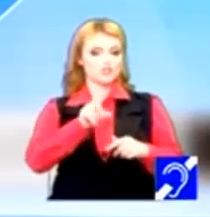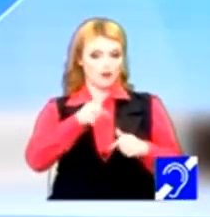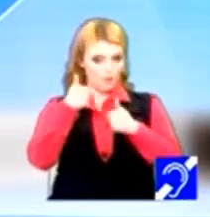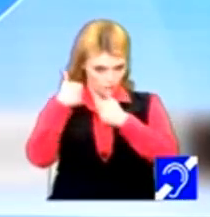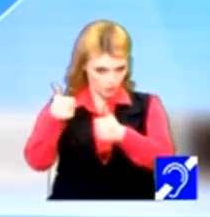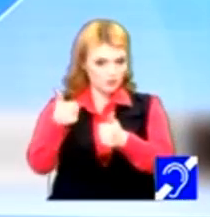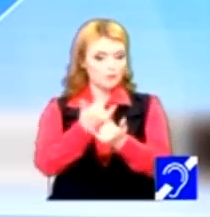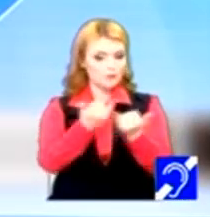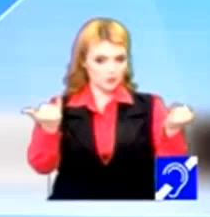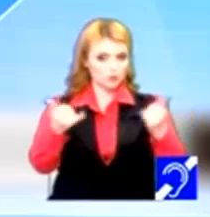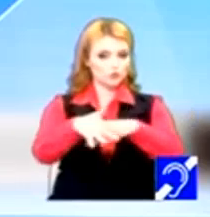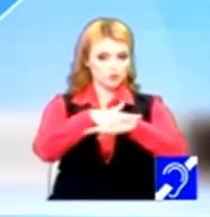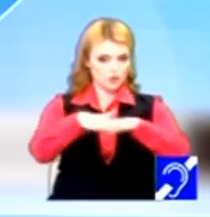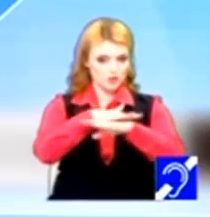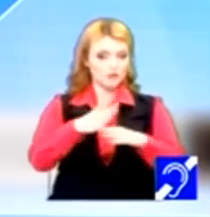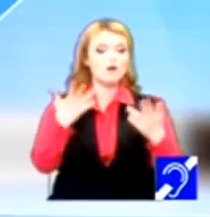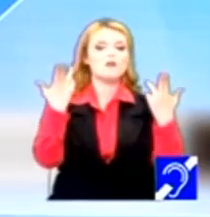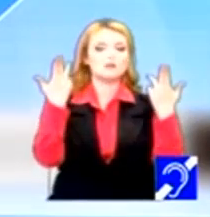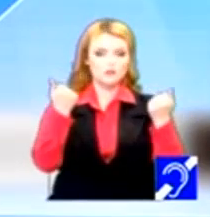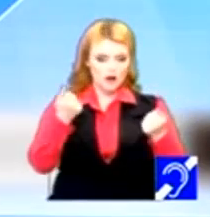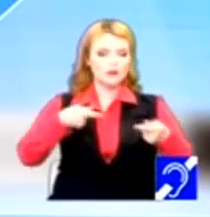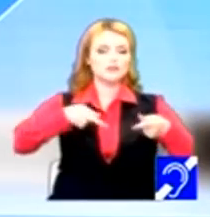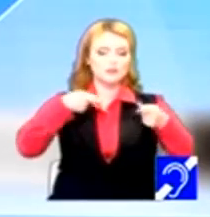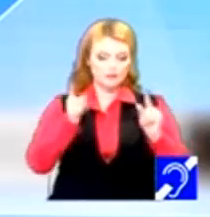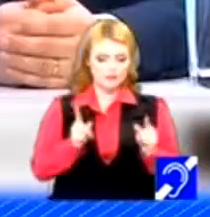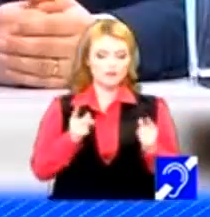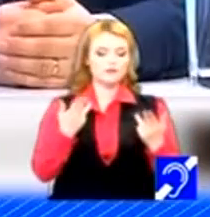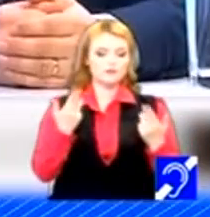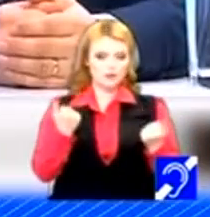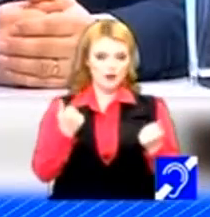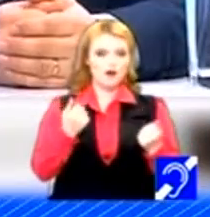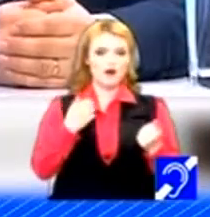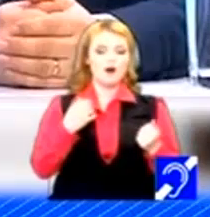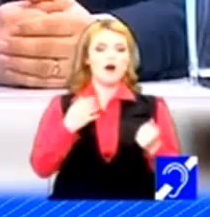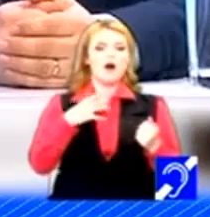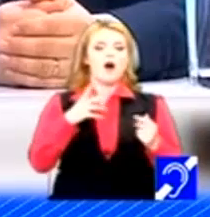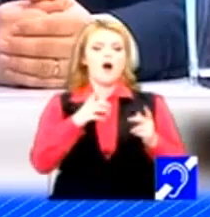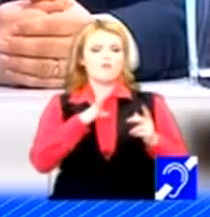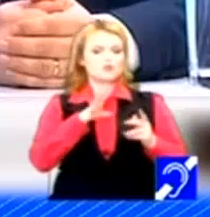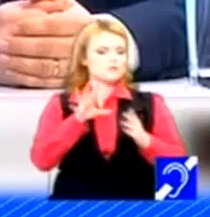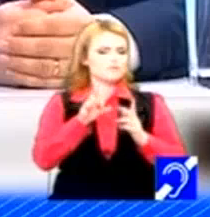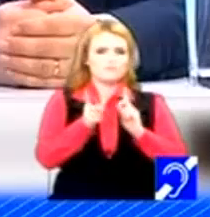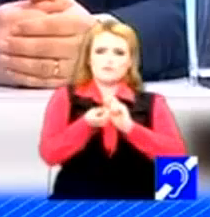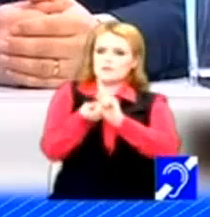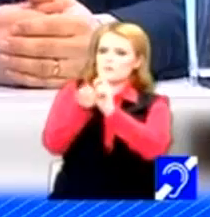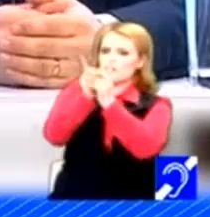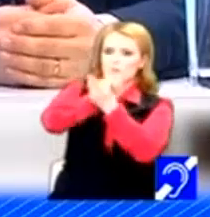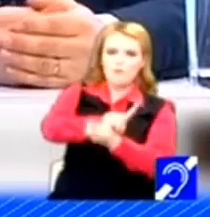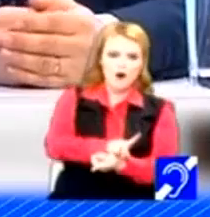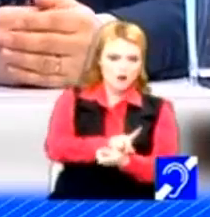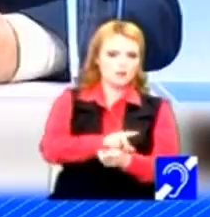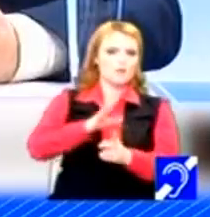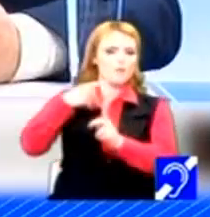Într-adevăr, asta a dus prilejul, oportunitate de a schimba radical lucrurile în